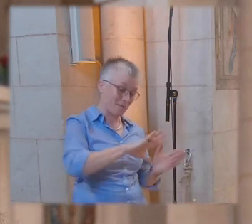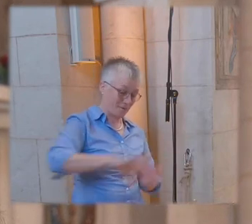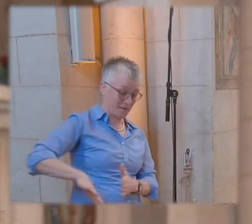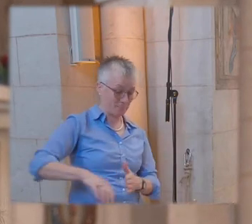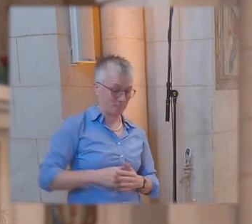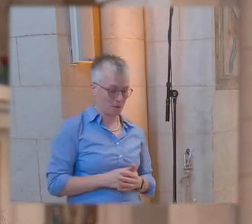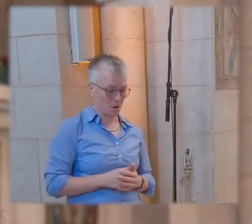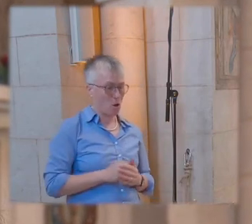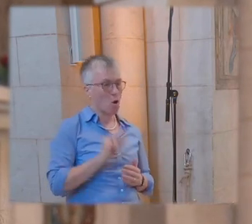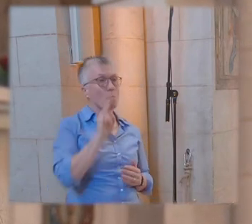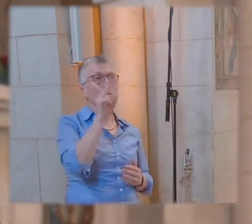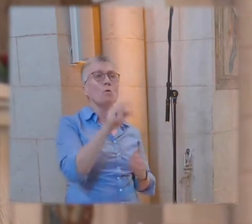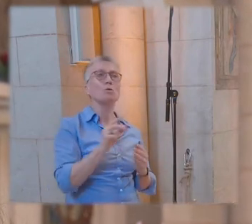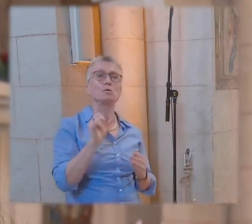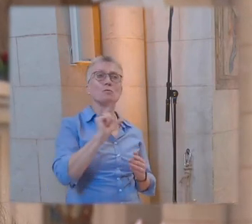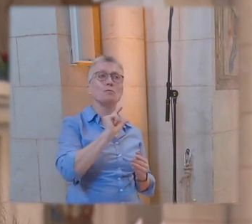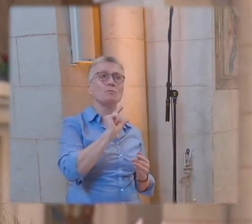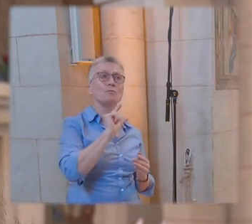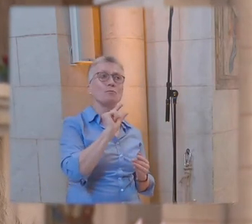bleiben, wenn er sie ansieht.